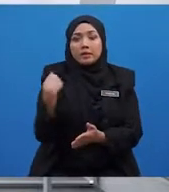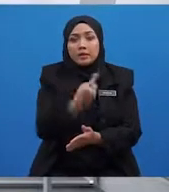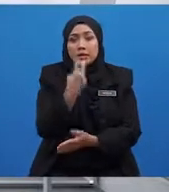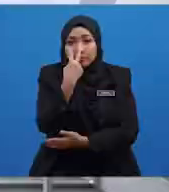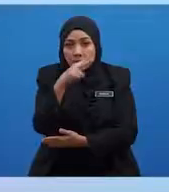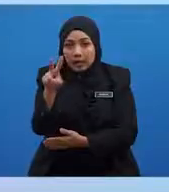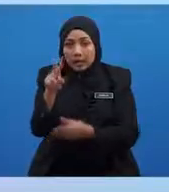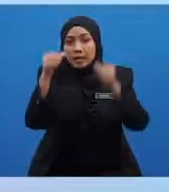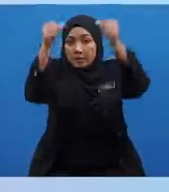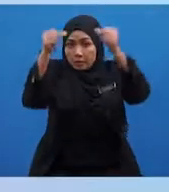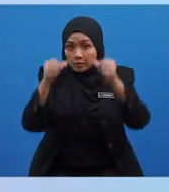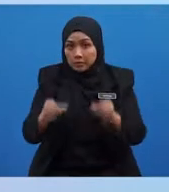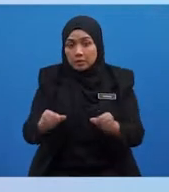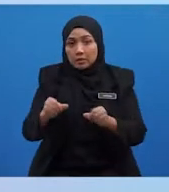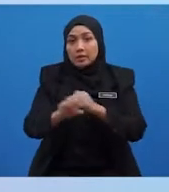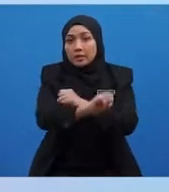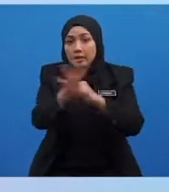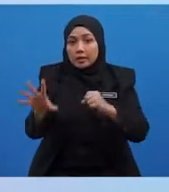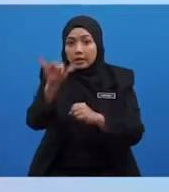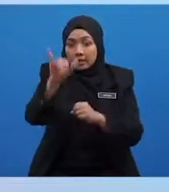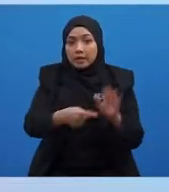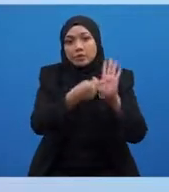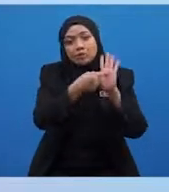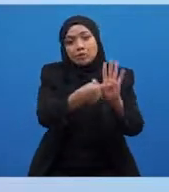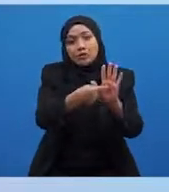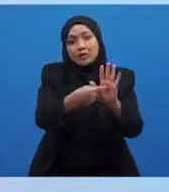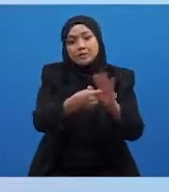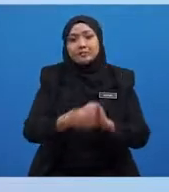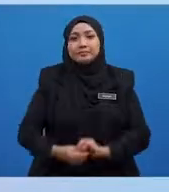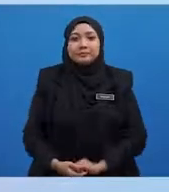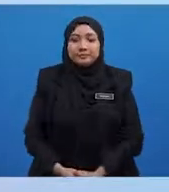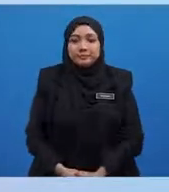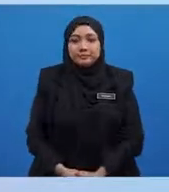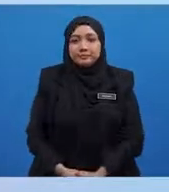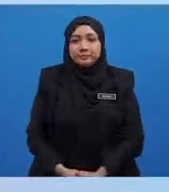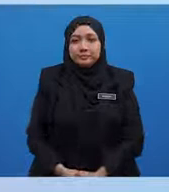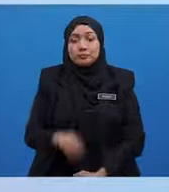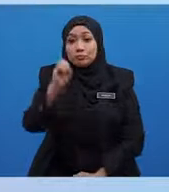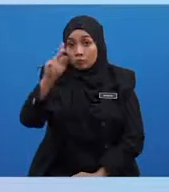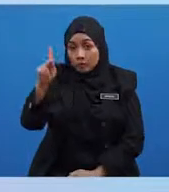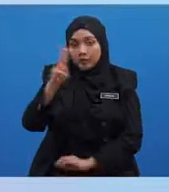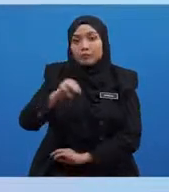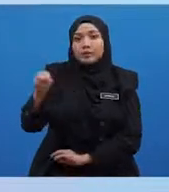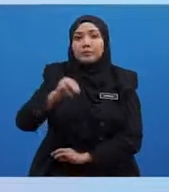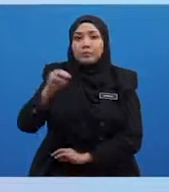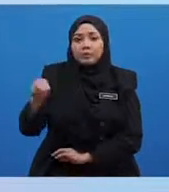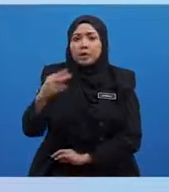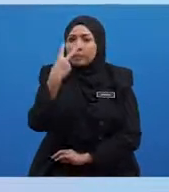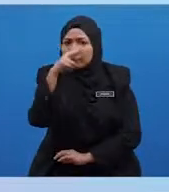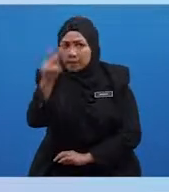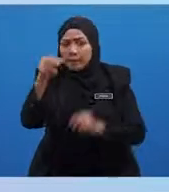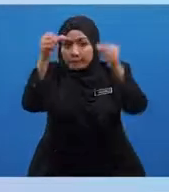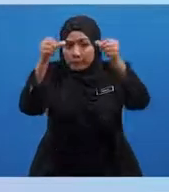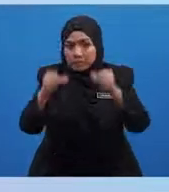dipaparkan. Jom. Okey, murid-murid, berdasarkan poster tadi, cuba kenal